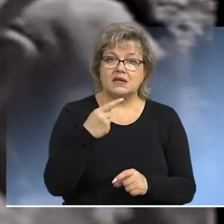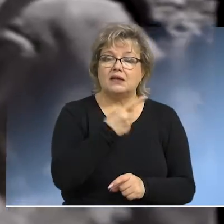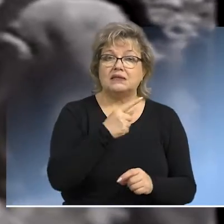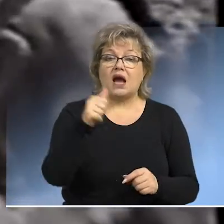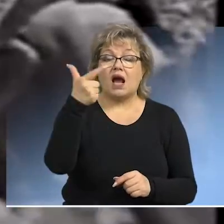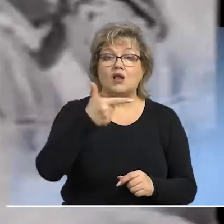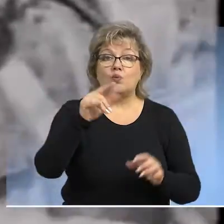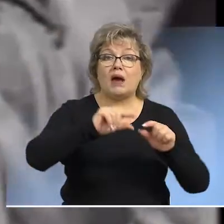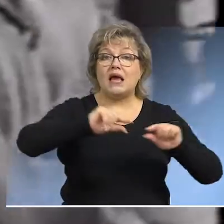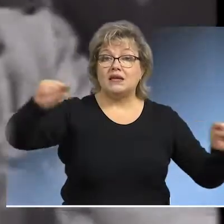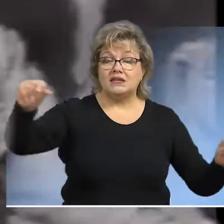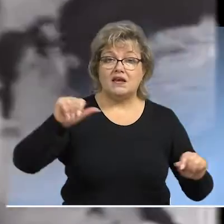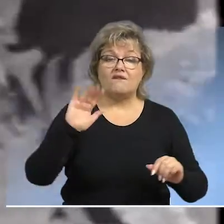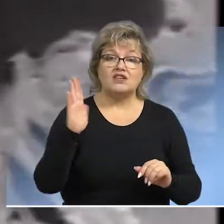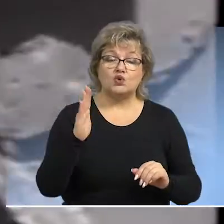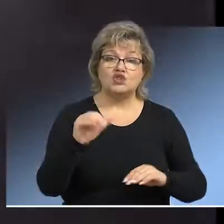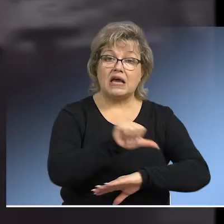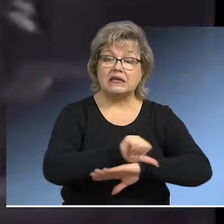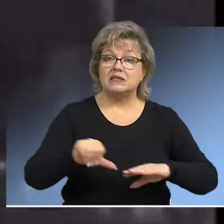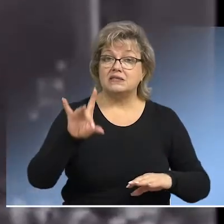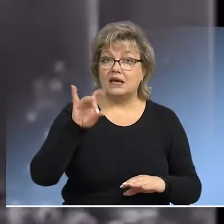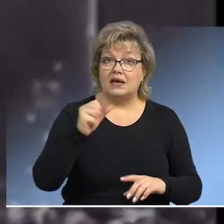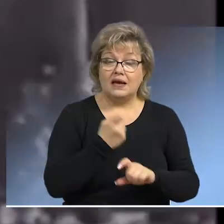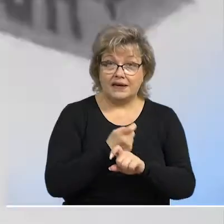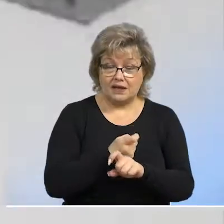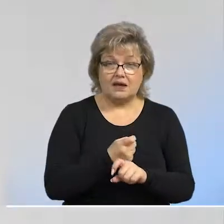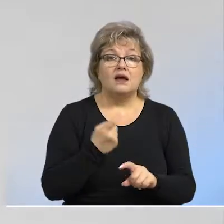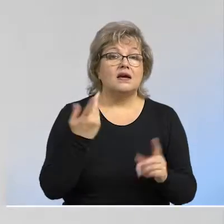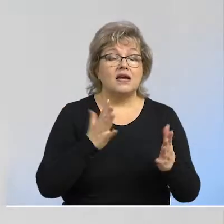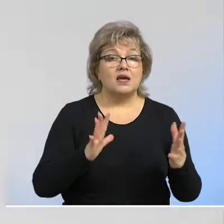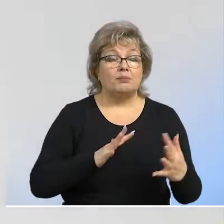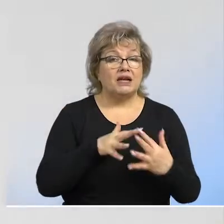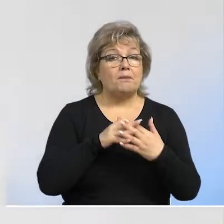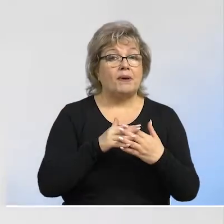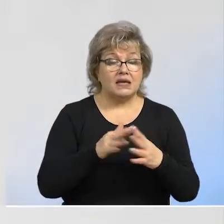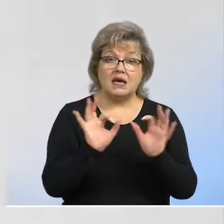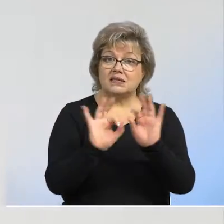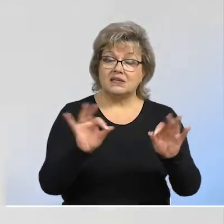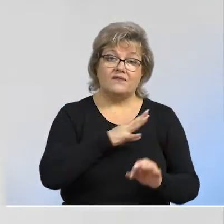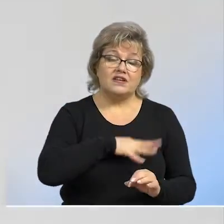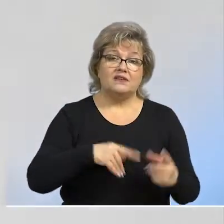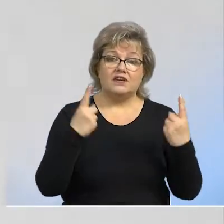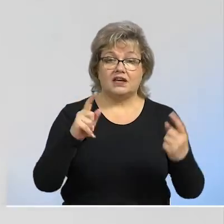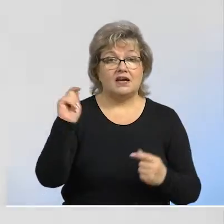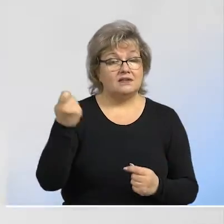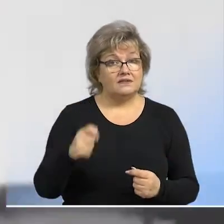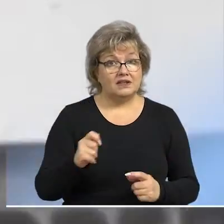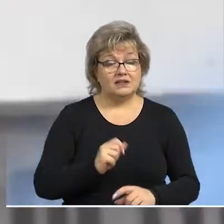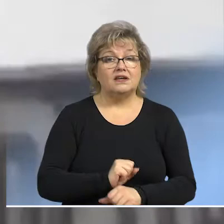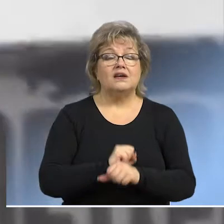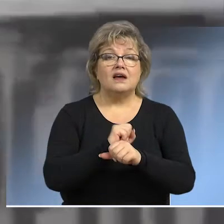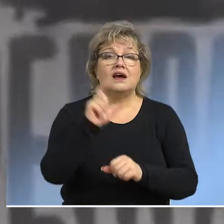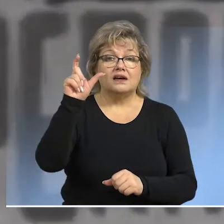Меус-фронт «голубой линией» и «восточной границей Рейха». О том, какие же происходили бои на Меус-фронте, рассказал ветеран Великой Отечественной